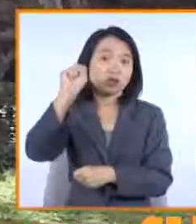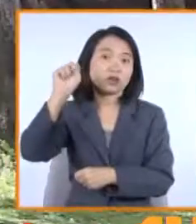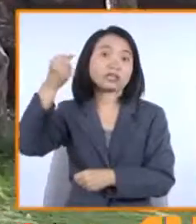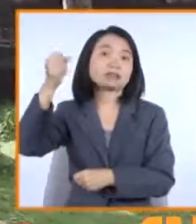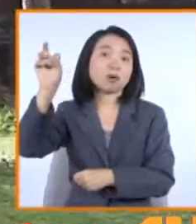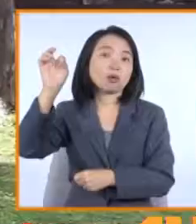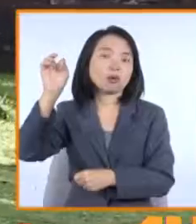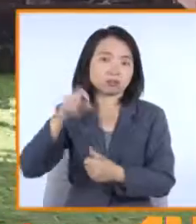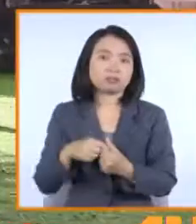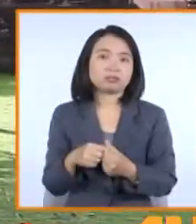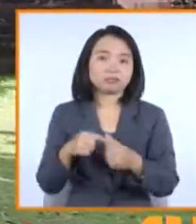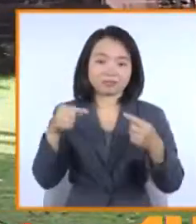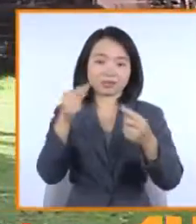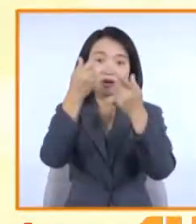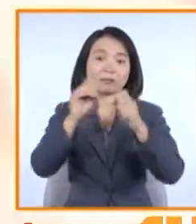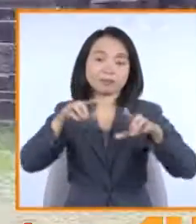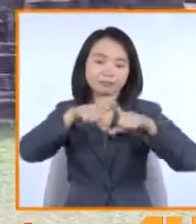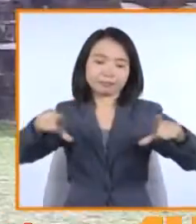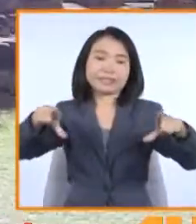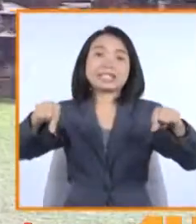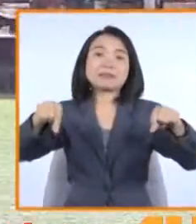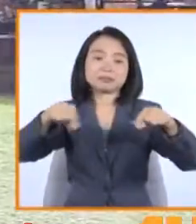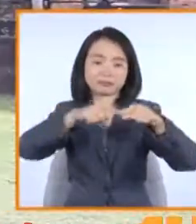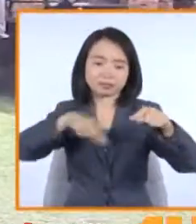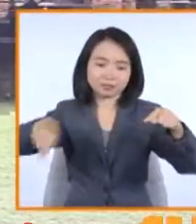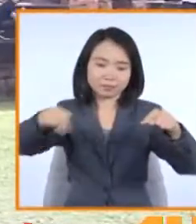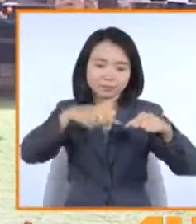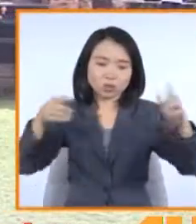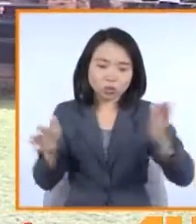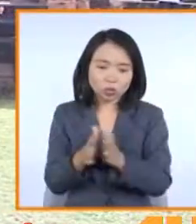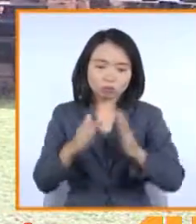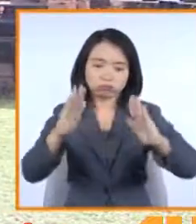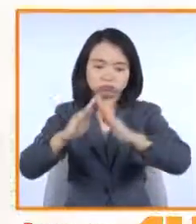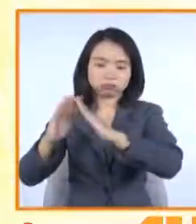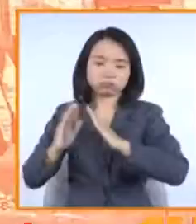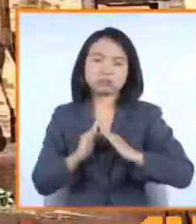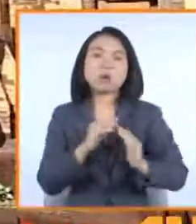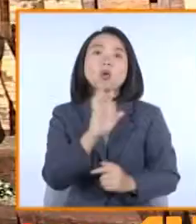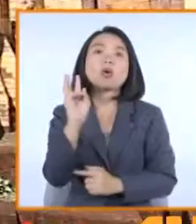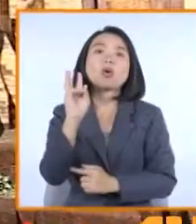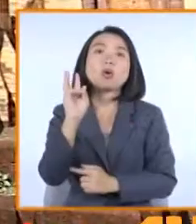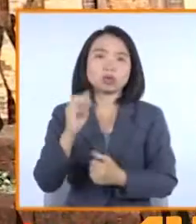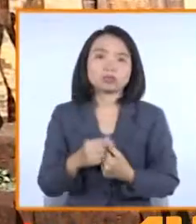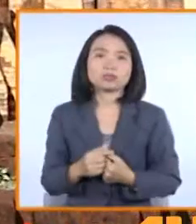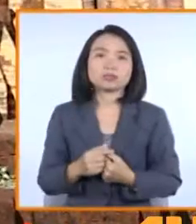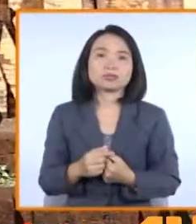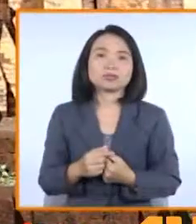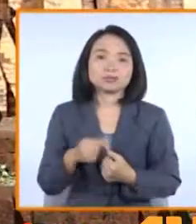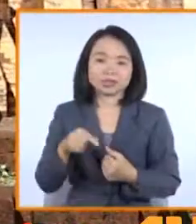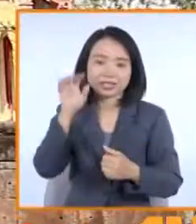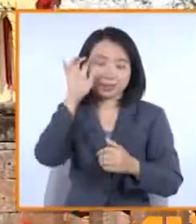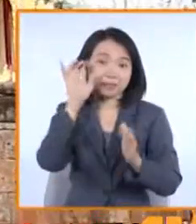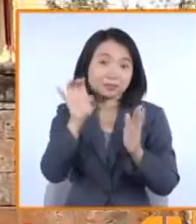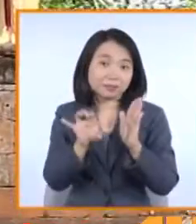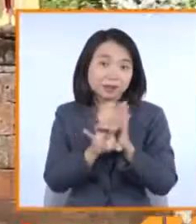ยระเบียงคดรูปสี่เหลี่ยมผืนผ้าภายในมีกลุ่มปราสาทอิฐรวมทั้งหมด6หลังโบราณสถานประเภทนี้จะมีภาพจำหลักทับ